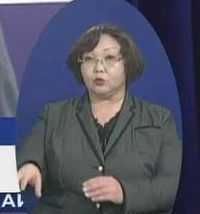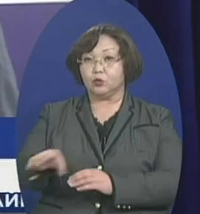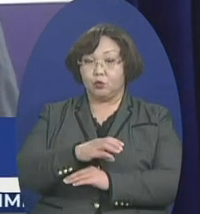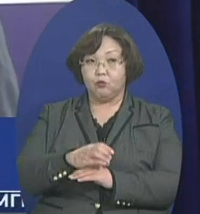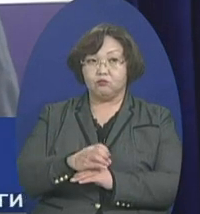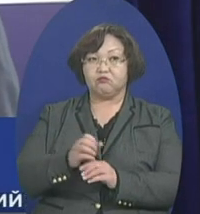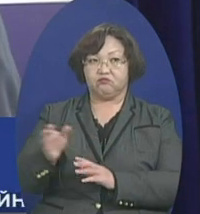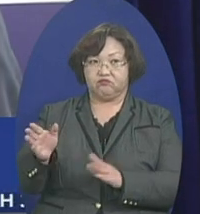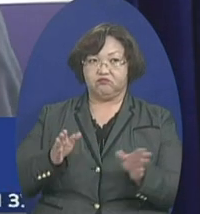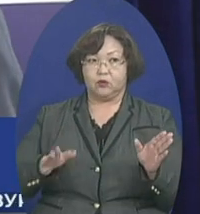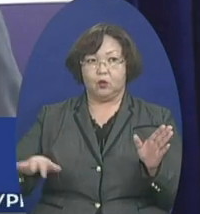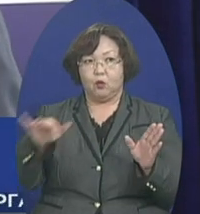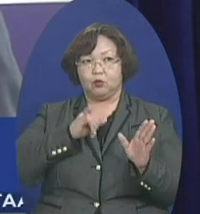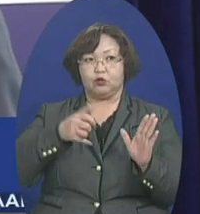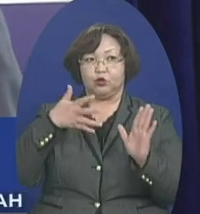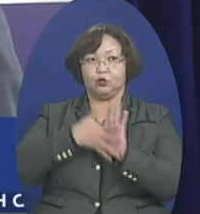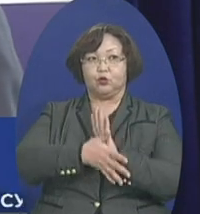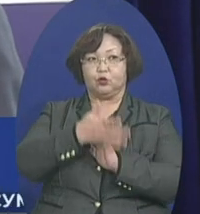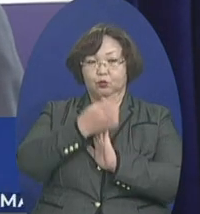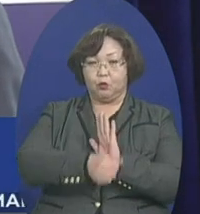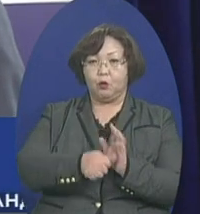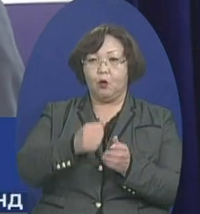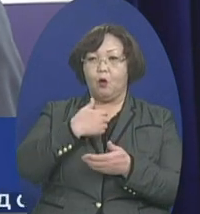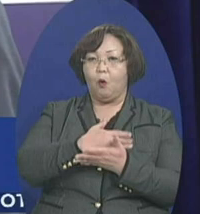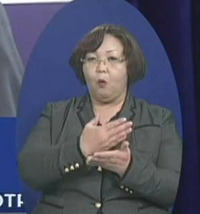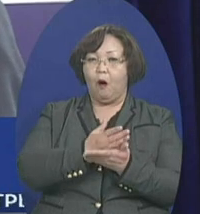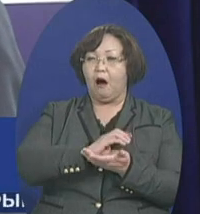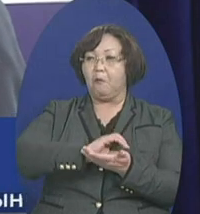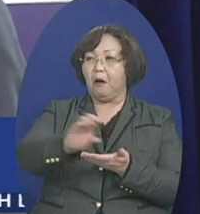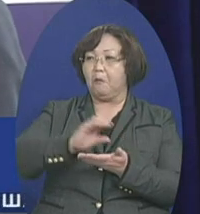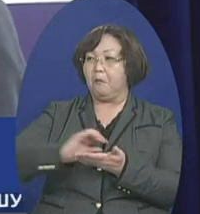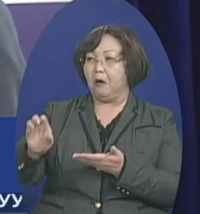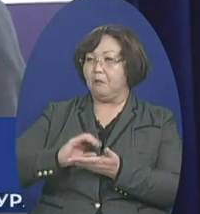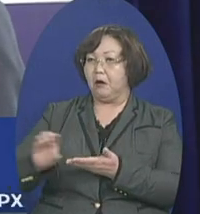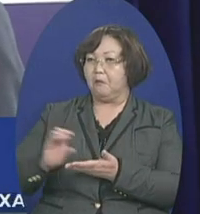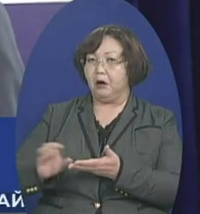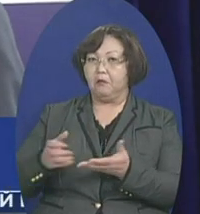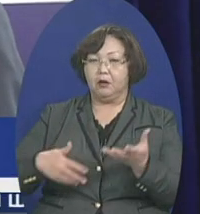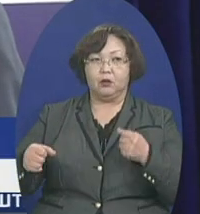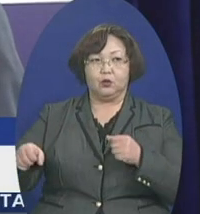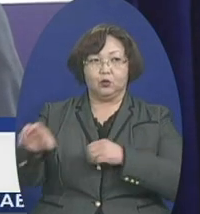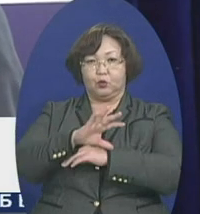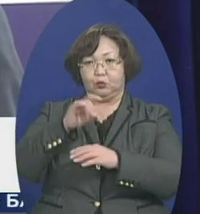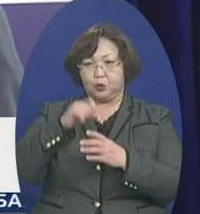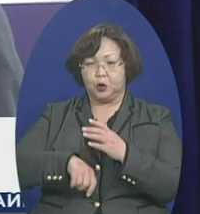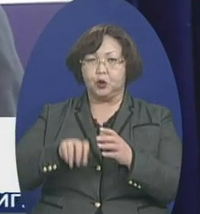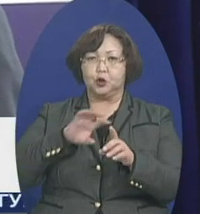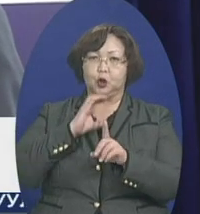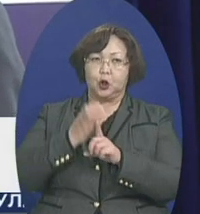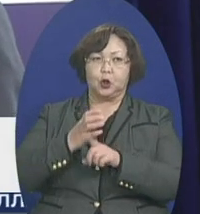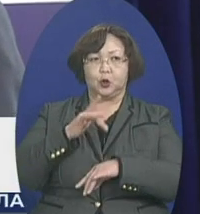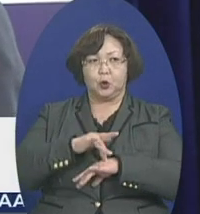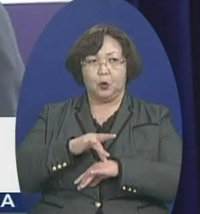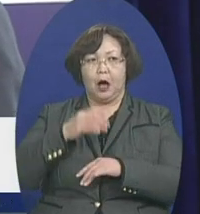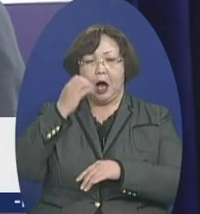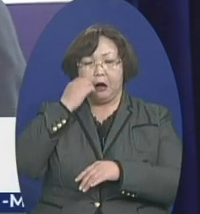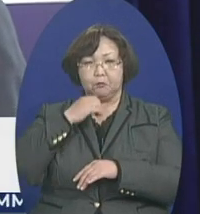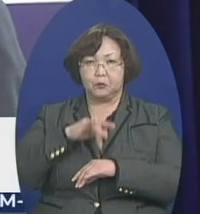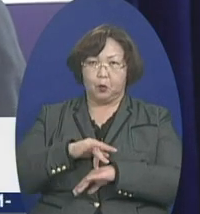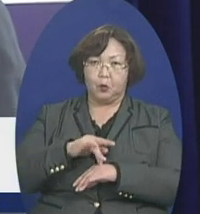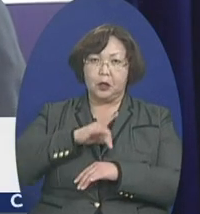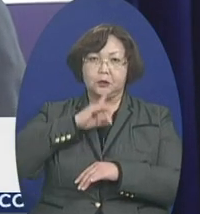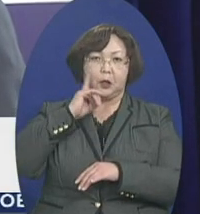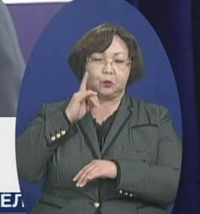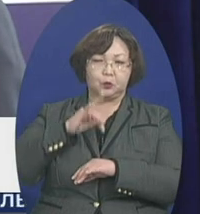бид нар улсын төсөв ингээд дандаа ингээд хуваага цацаад байна шүү дээ. Тэгээд ер нь нэг сум булган дээр юу хийж чинь нэг соёлын төв юм уу ахмадын үүргээ юм уу залуучдын төв гэдээ ер